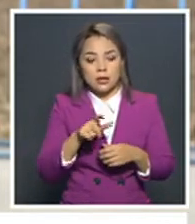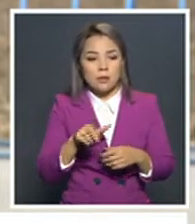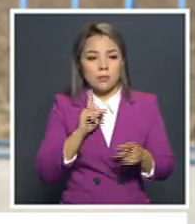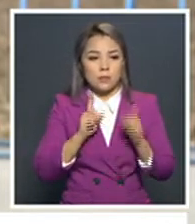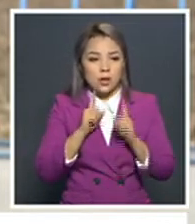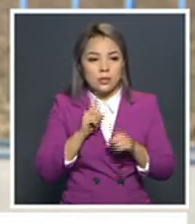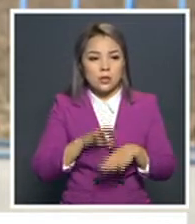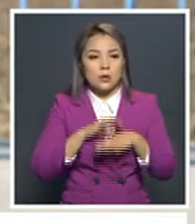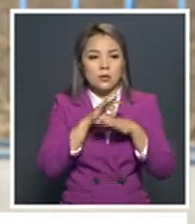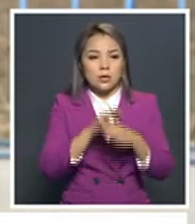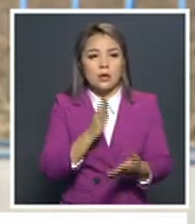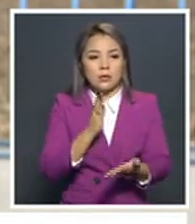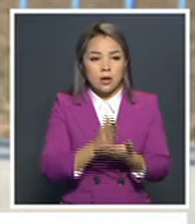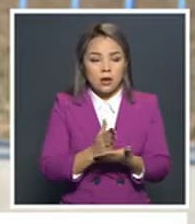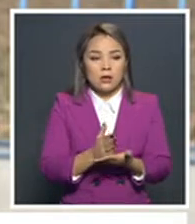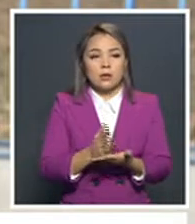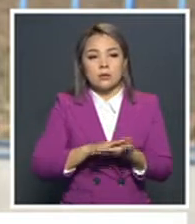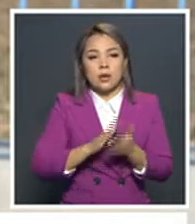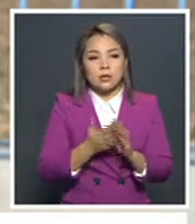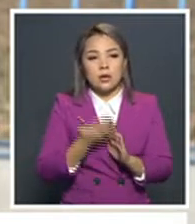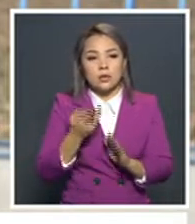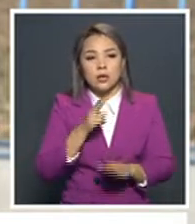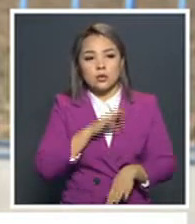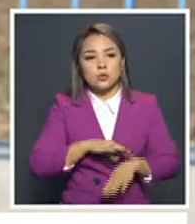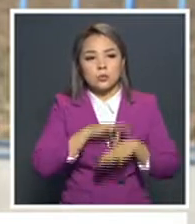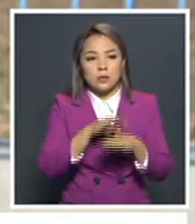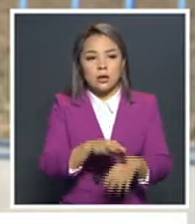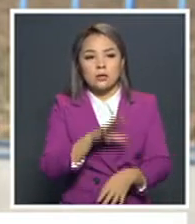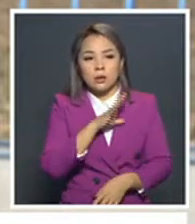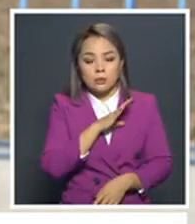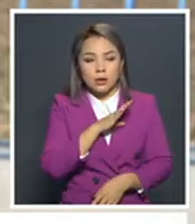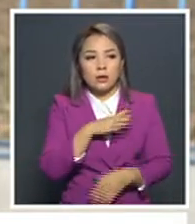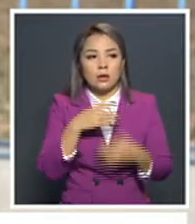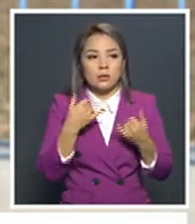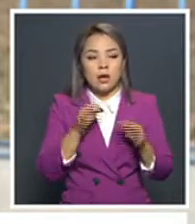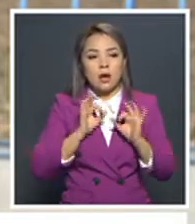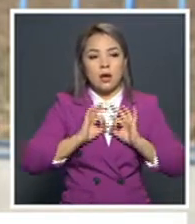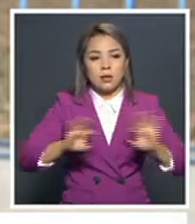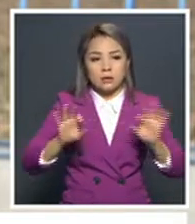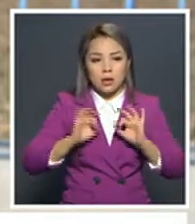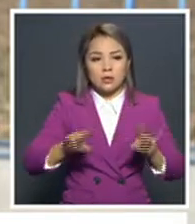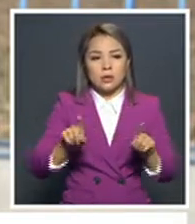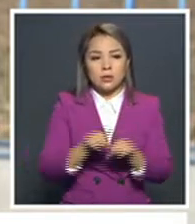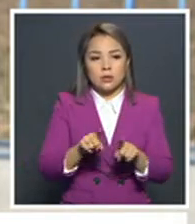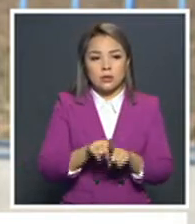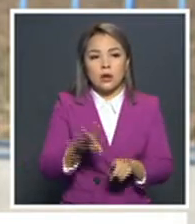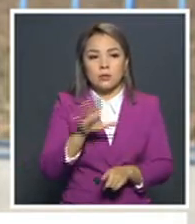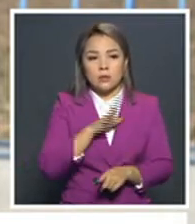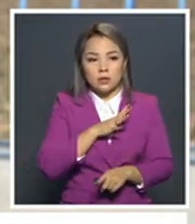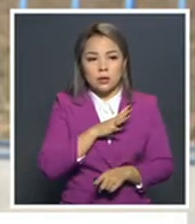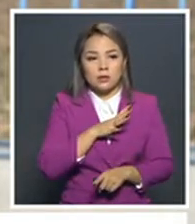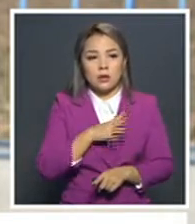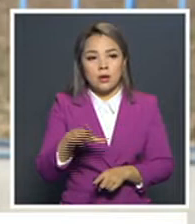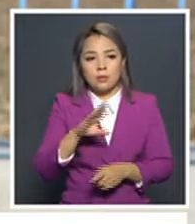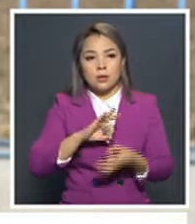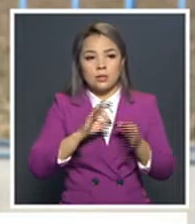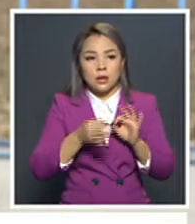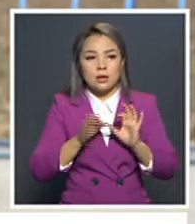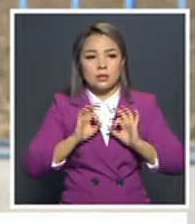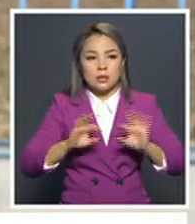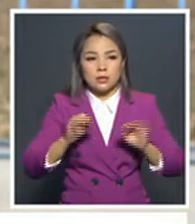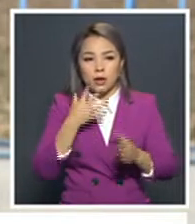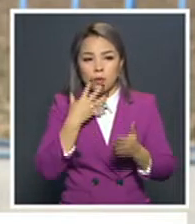жиналыс жасап, ұйымдастырып, келісім жүргізіп, оқысыларға түсіндіріп, что өз ақшаларыңызға,